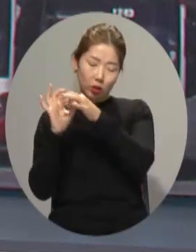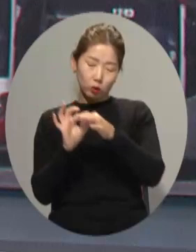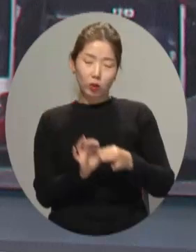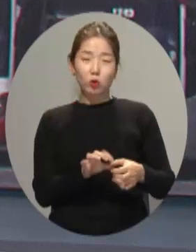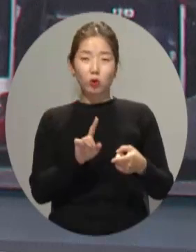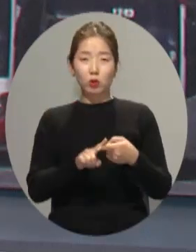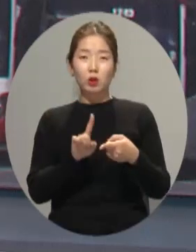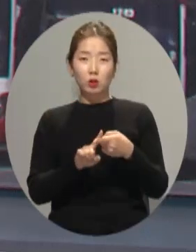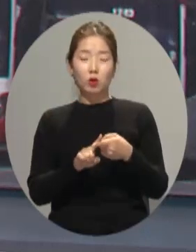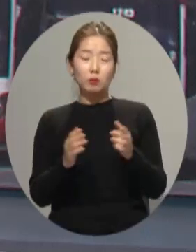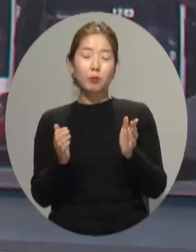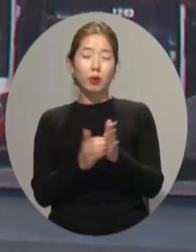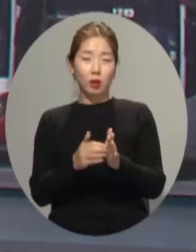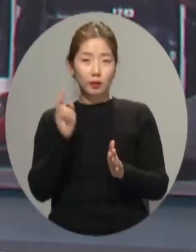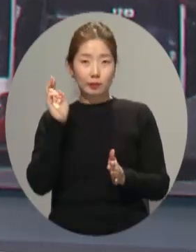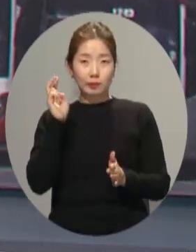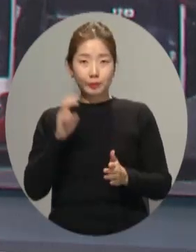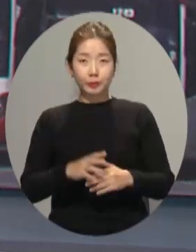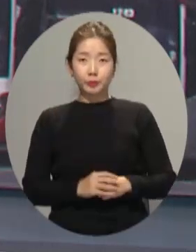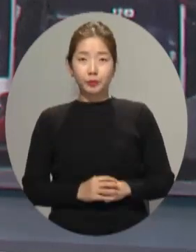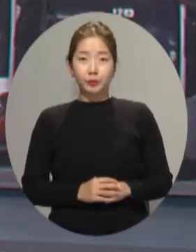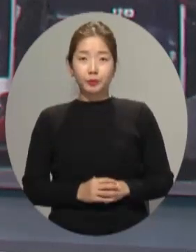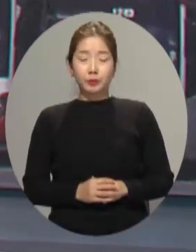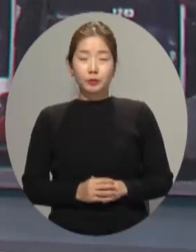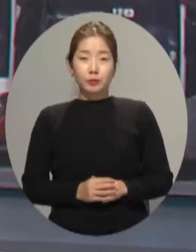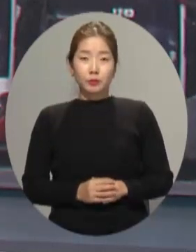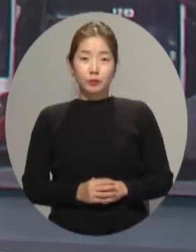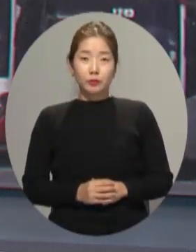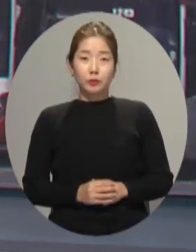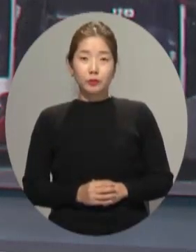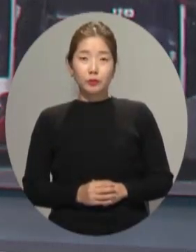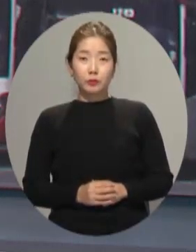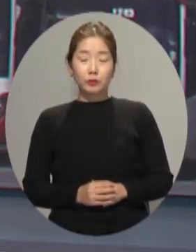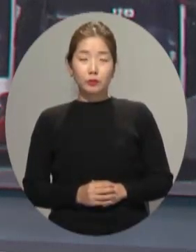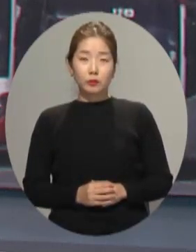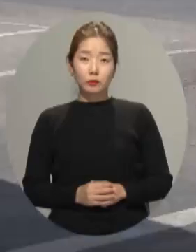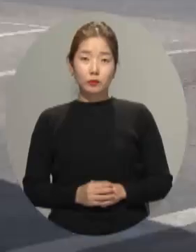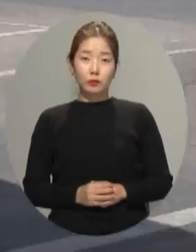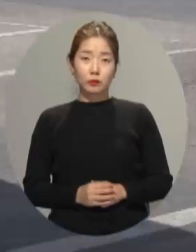논란도 종결될 모양새입니다. 허현우 기자입니다.